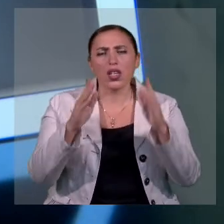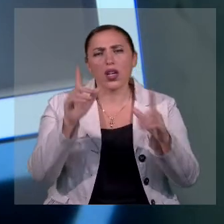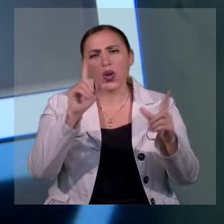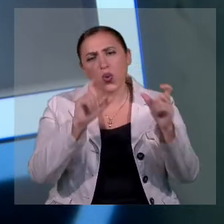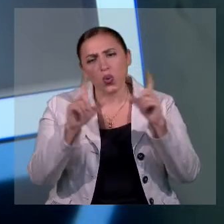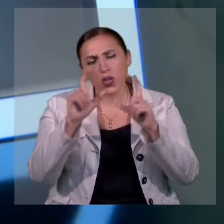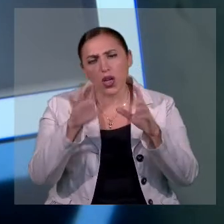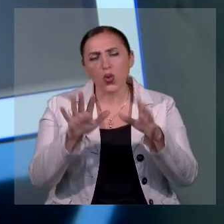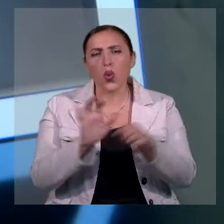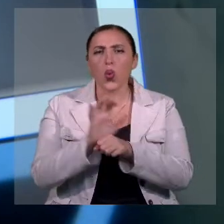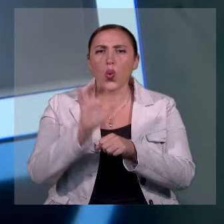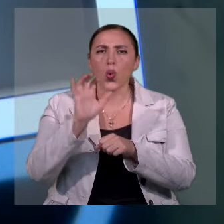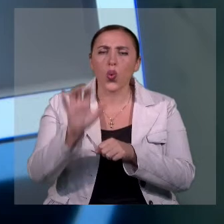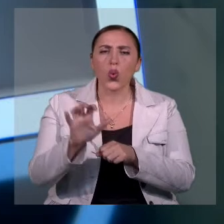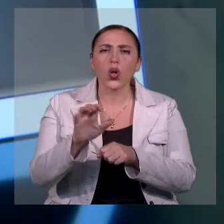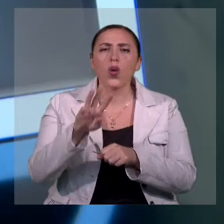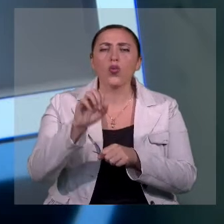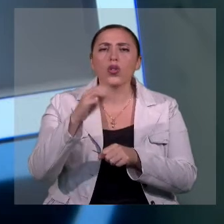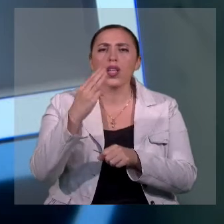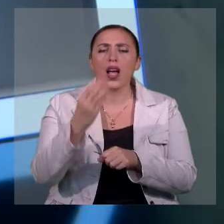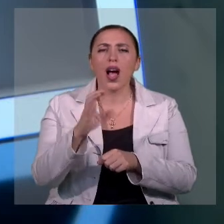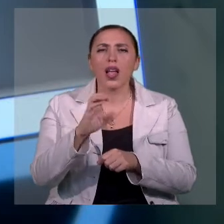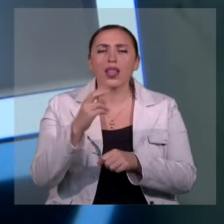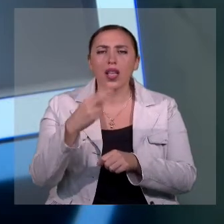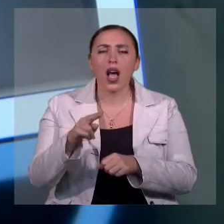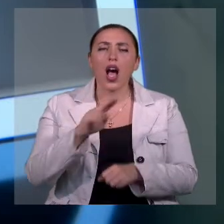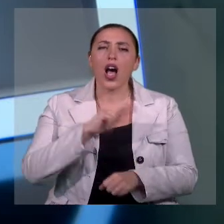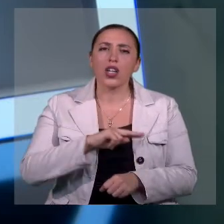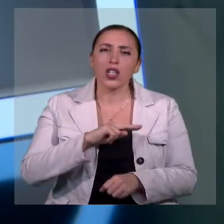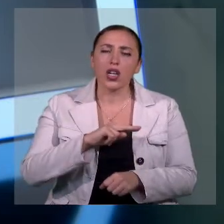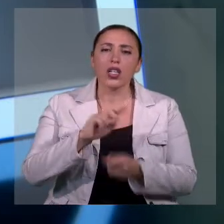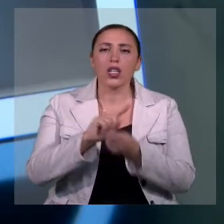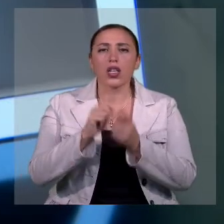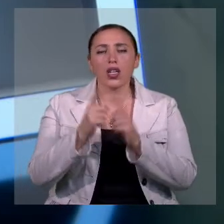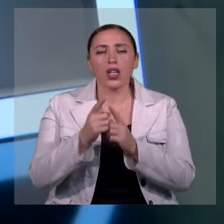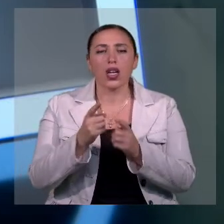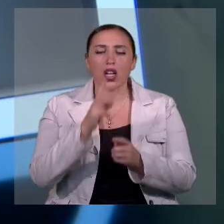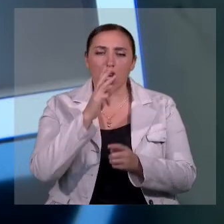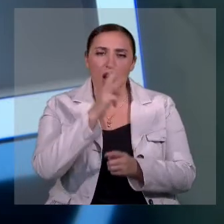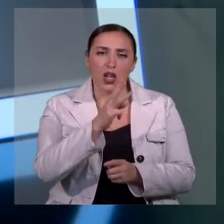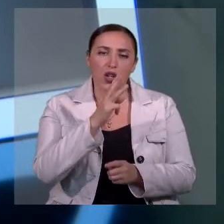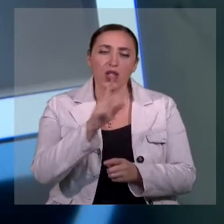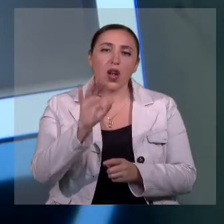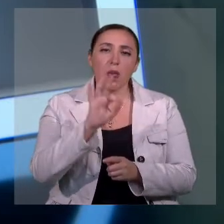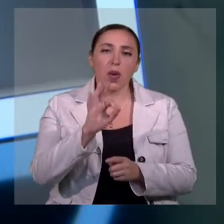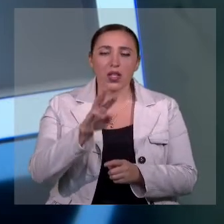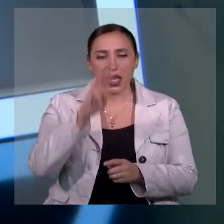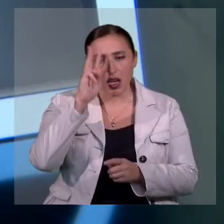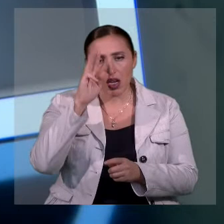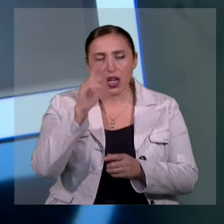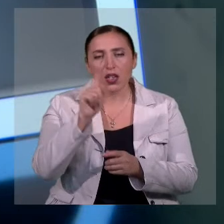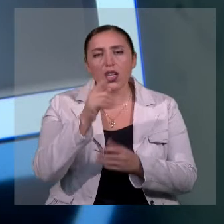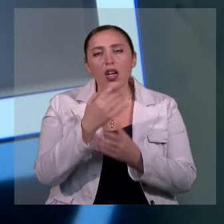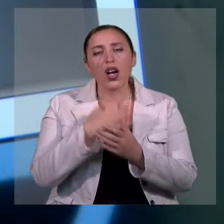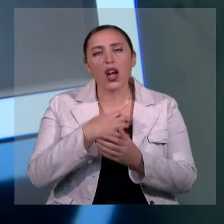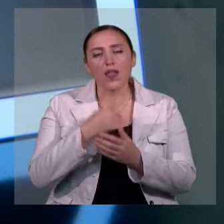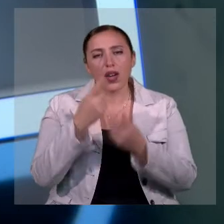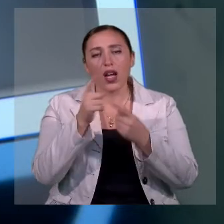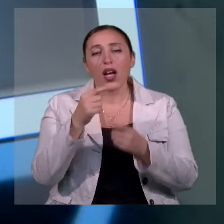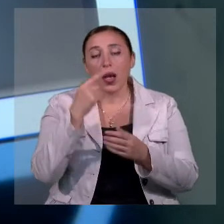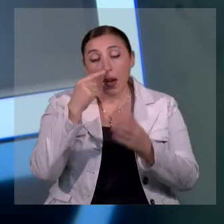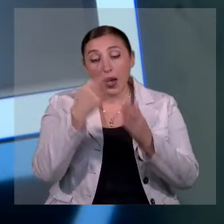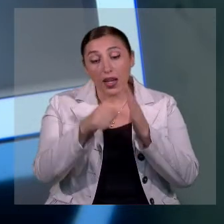լուսանկարներն ուղարկում Մոսադի աշխատակիցներին եւ դրա դիմաց կանխի գումար ստանում, հաղորդում են Իրանական ակտիվները։ Լրտեսական